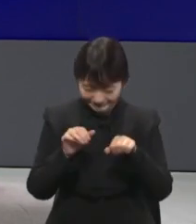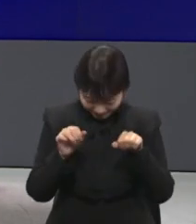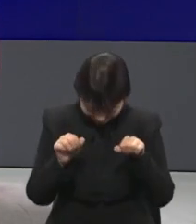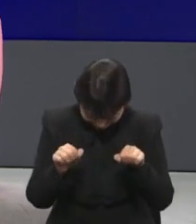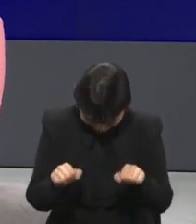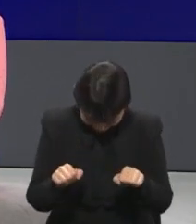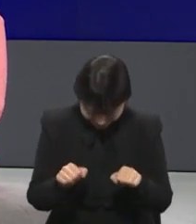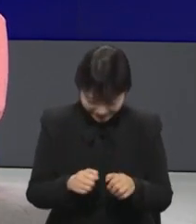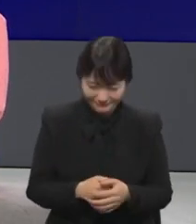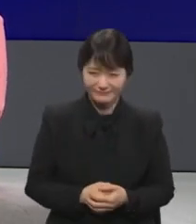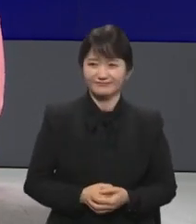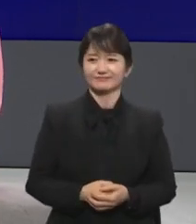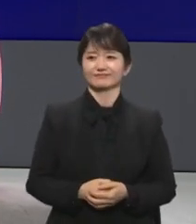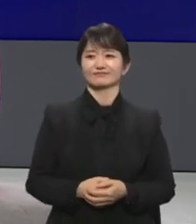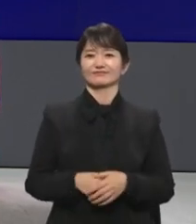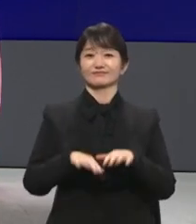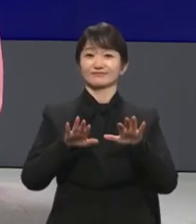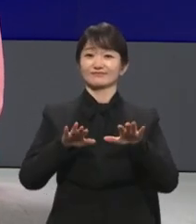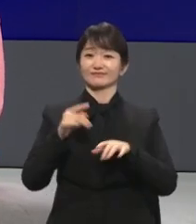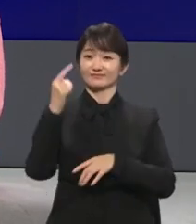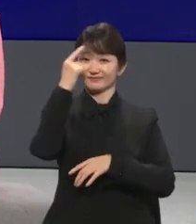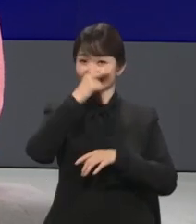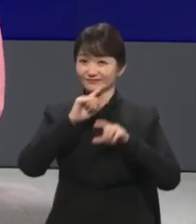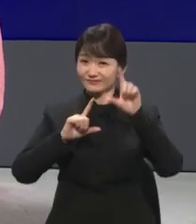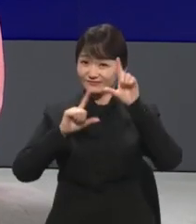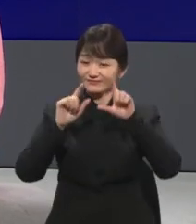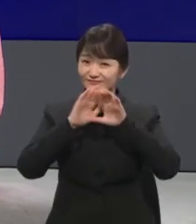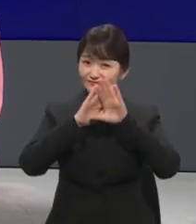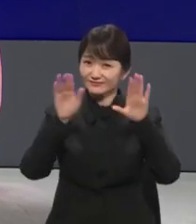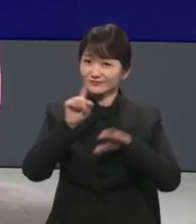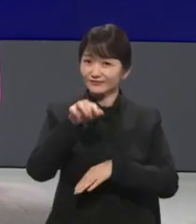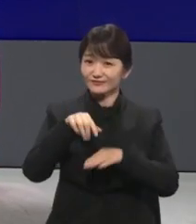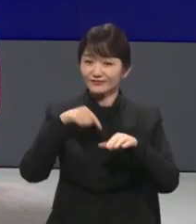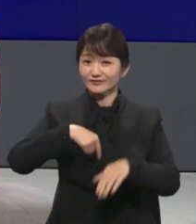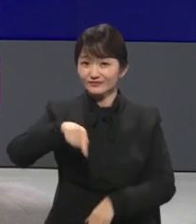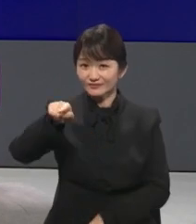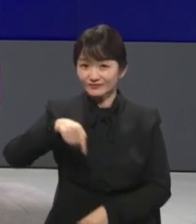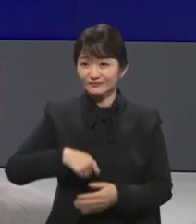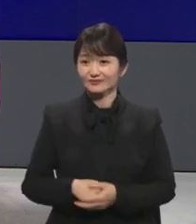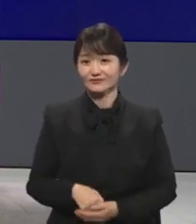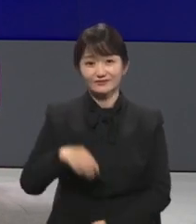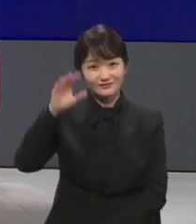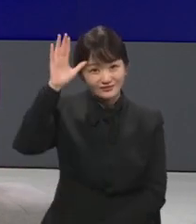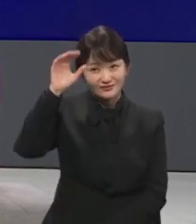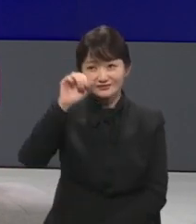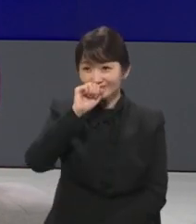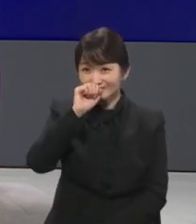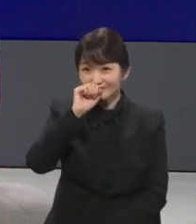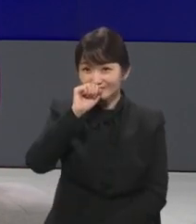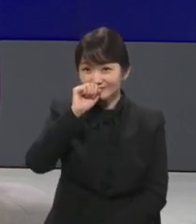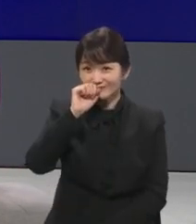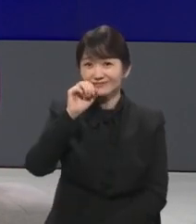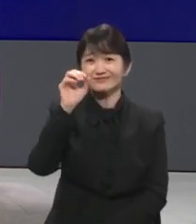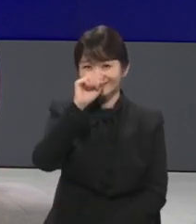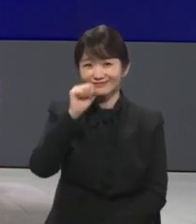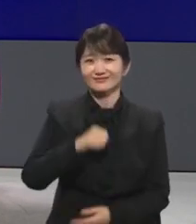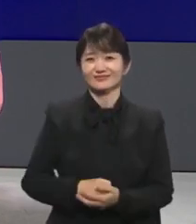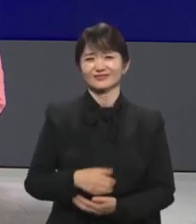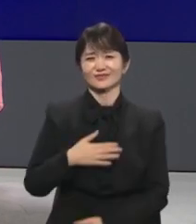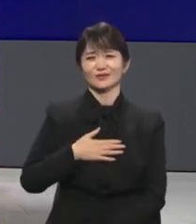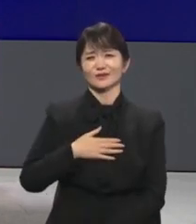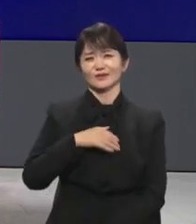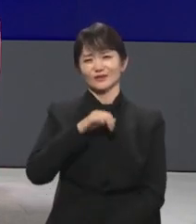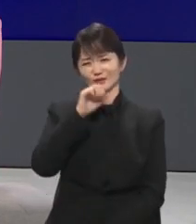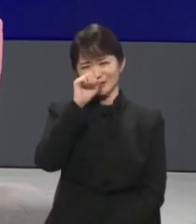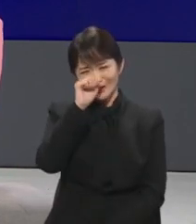안녕하세요 자 오늘은 표정이 또 밝아 보이는데 어디 갔다 왔어요 아 혹시 강아지 좋아하시나요 합니다네 저도 굉장히